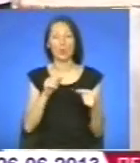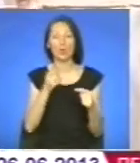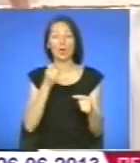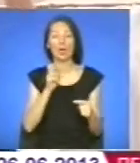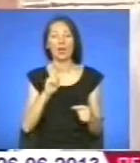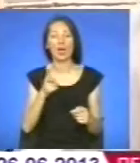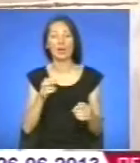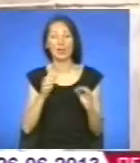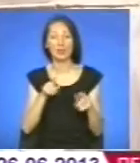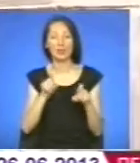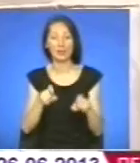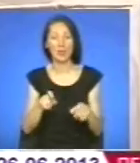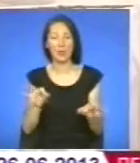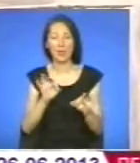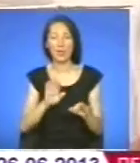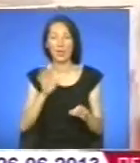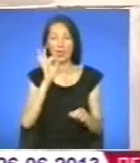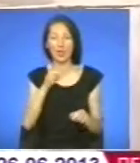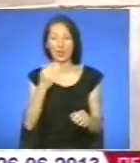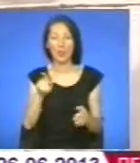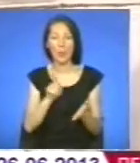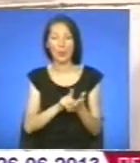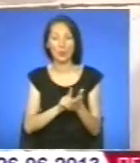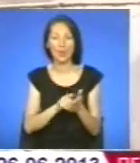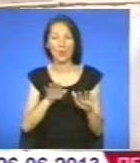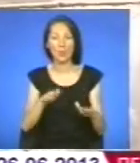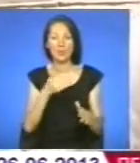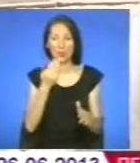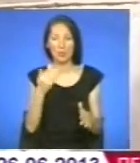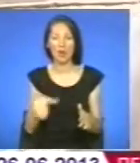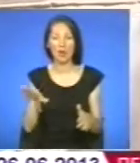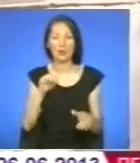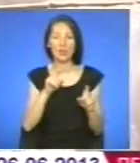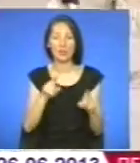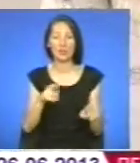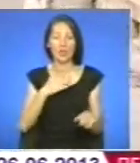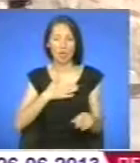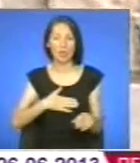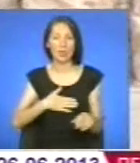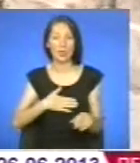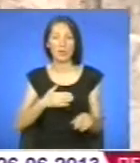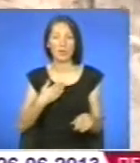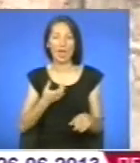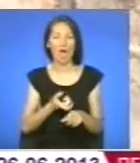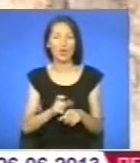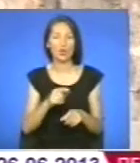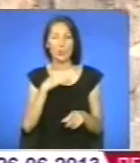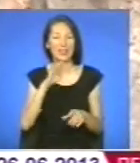сідаємо. Ніколи не каже, що ви там пенсіонери, місця нема, все сідає задоволена. А я дуже багато не їжджу,